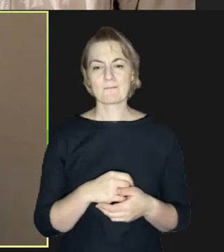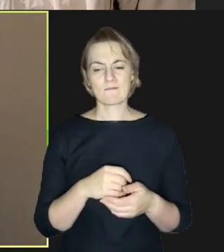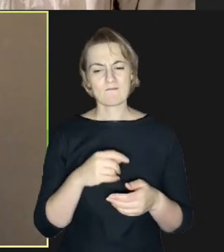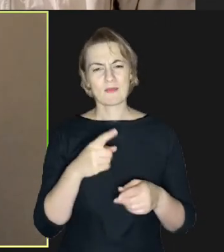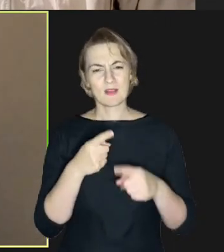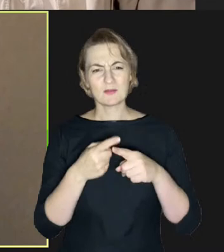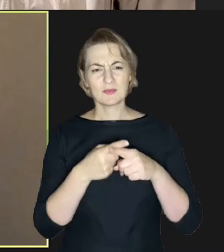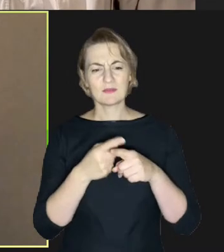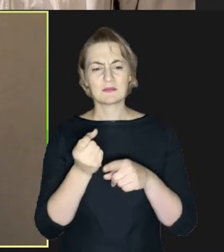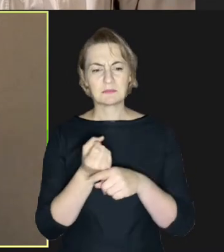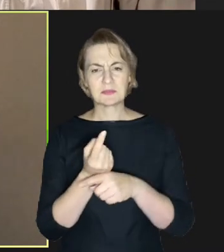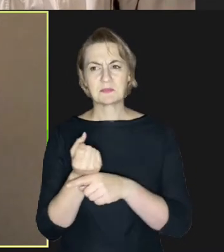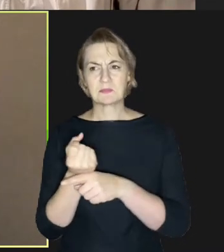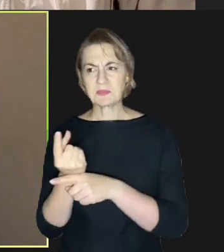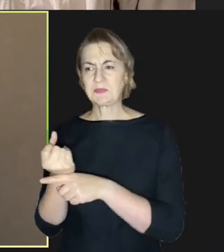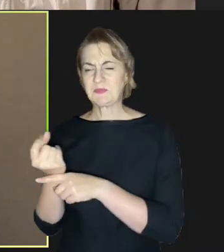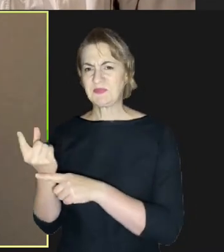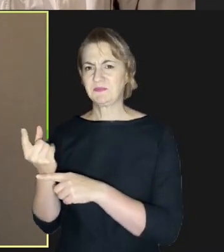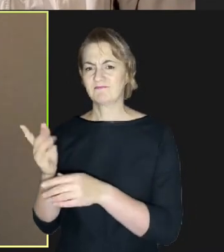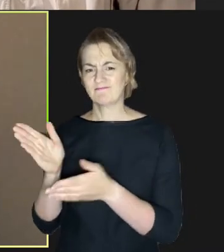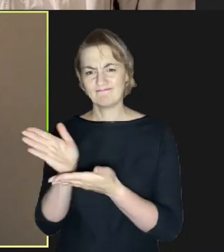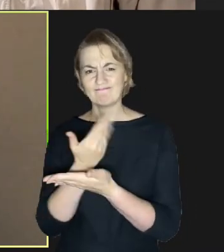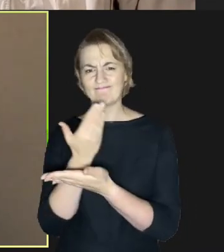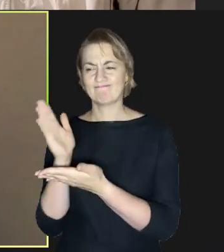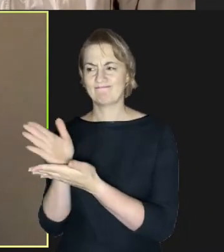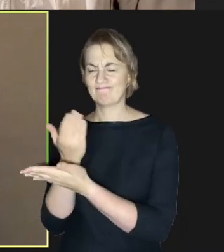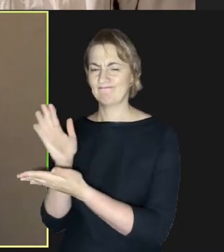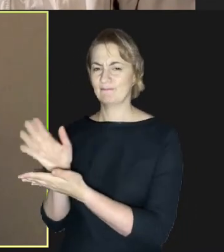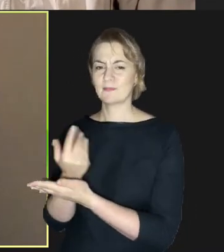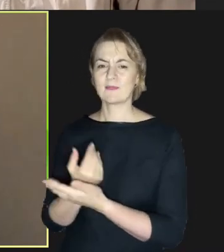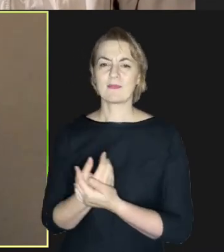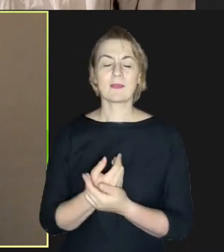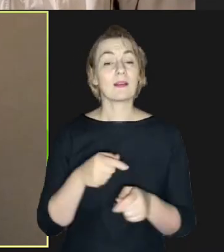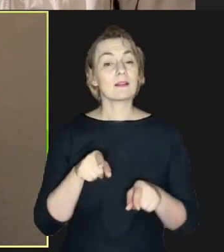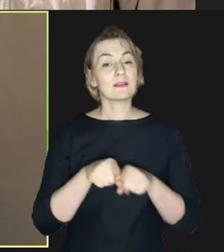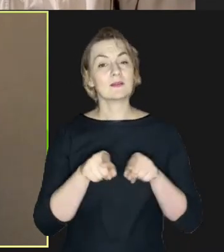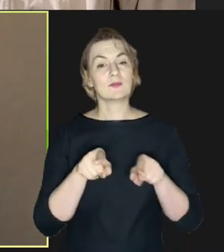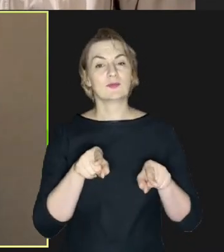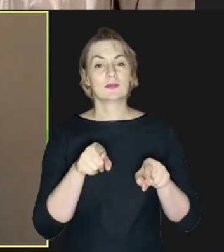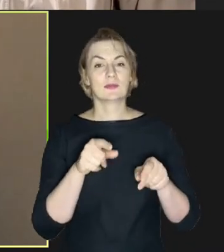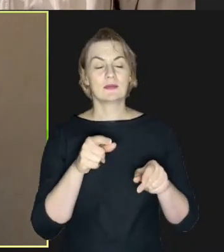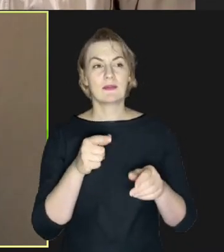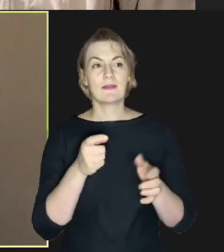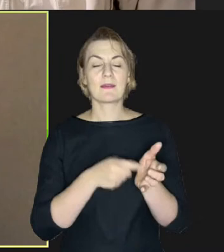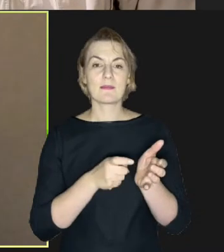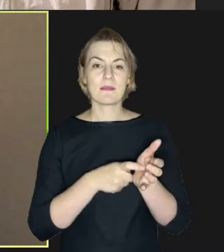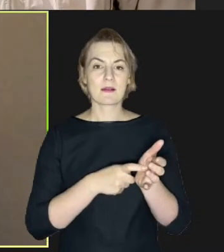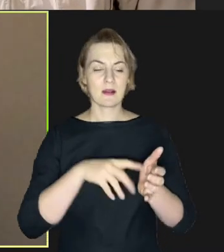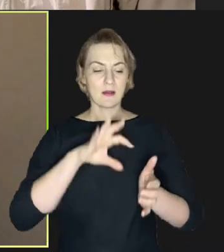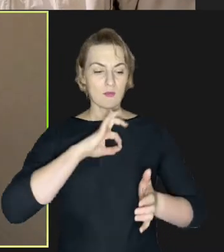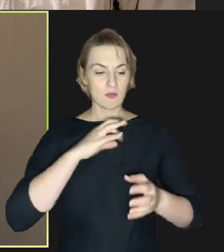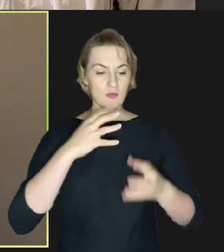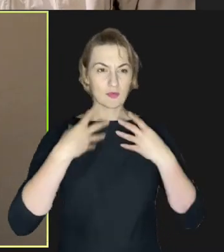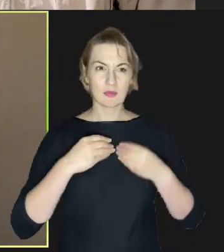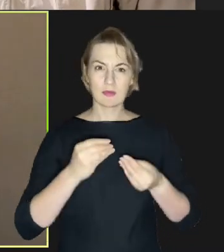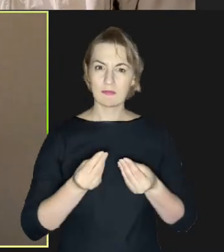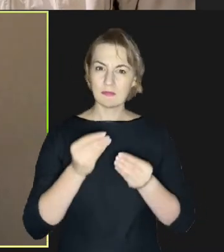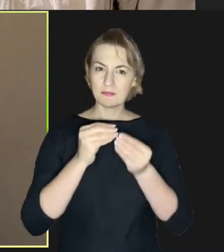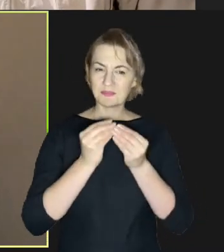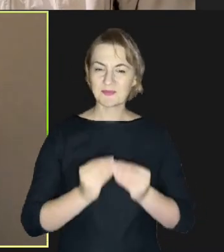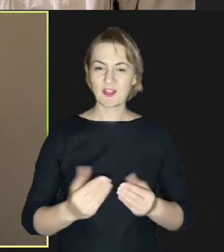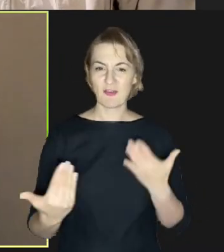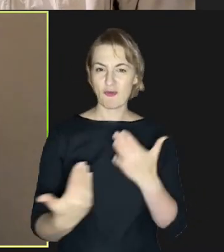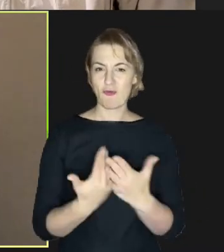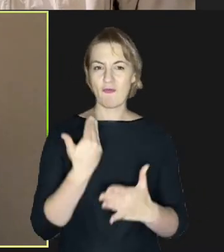pozbywanie się, to jest zawsze trudne i wymusza jakąś rekonstrukcję własnej osoby. Ale